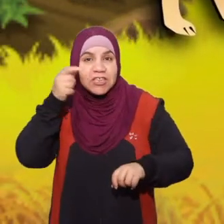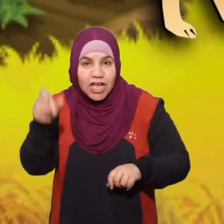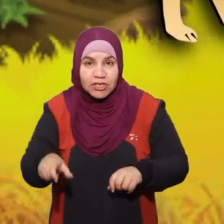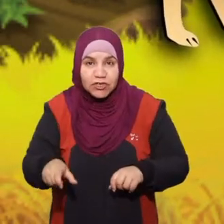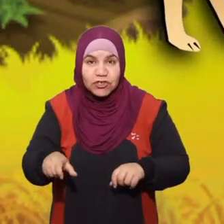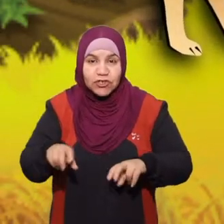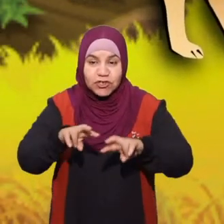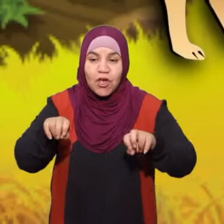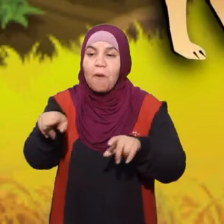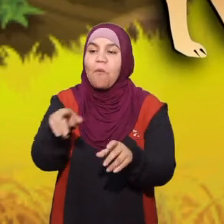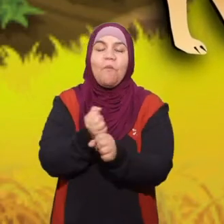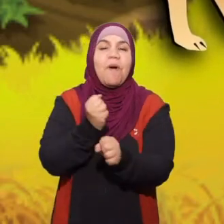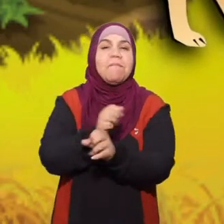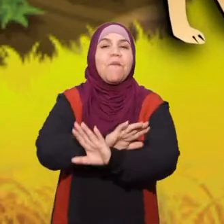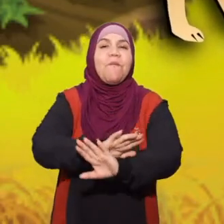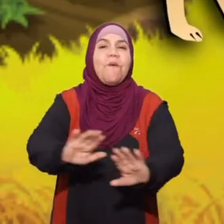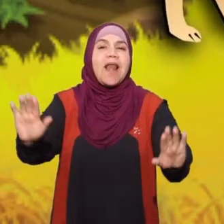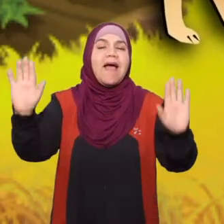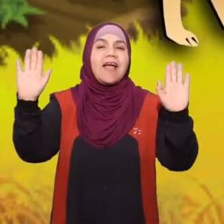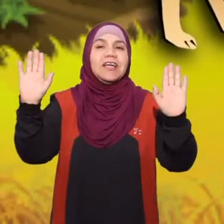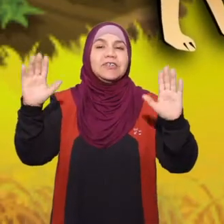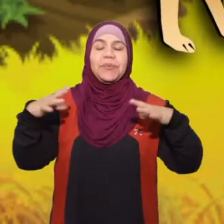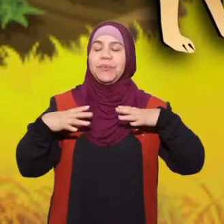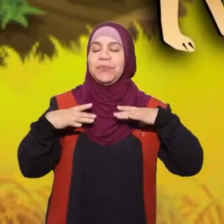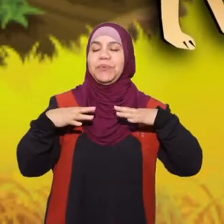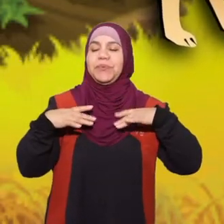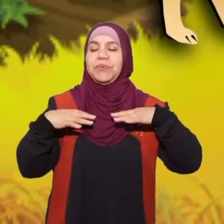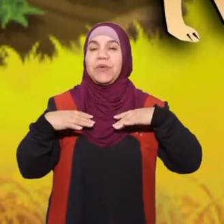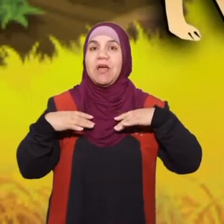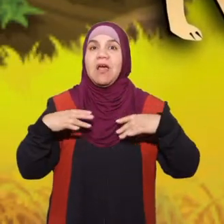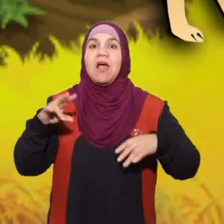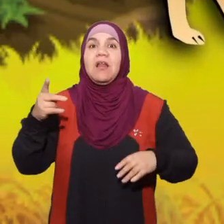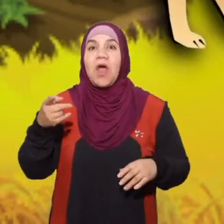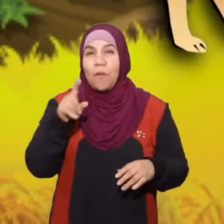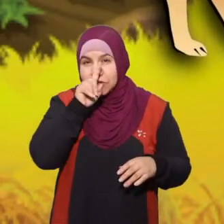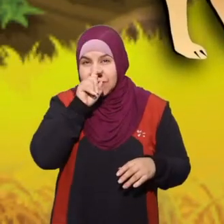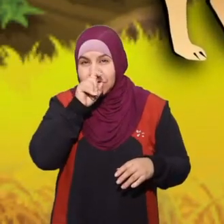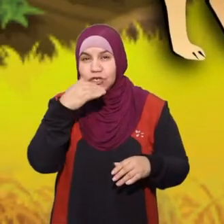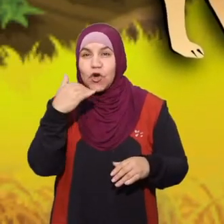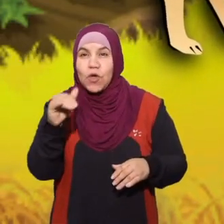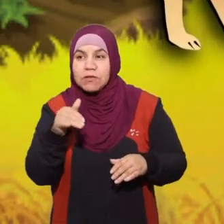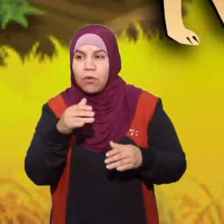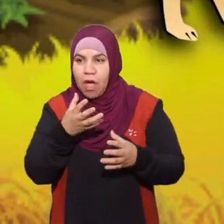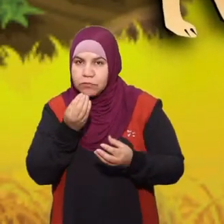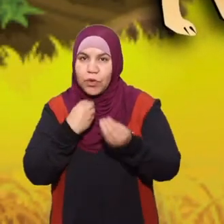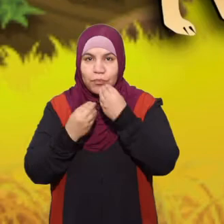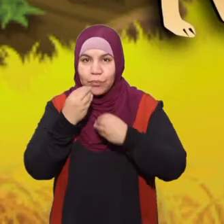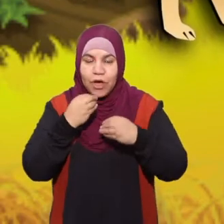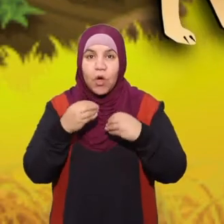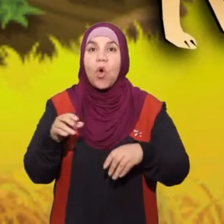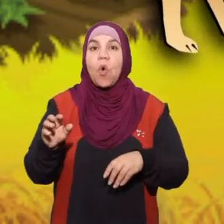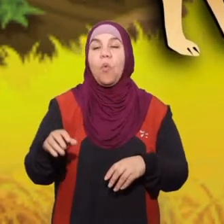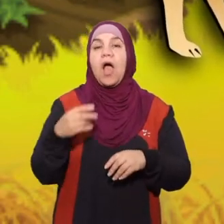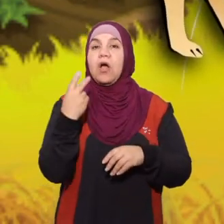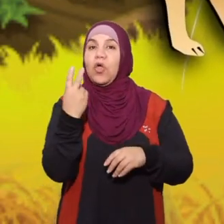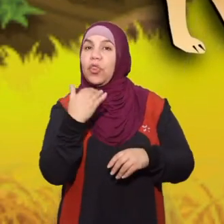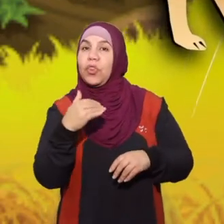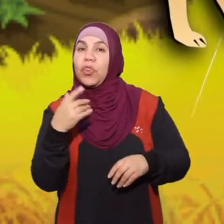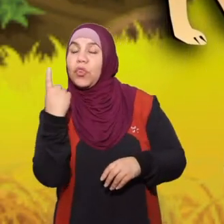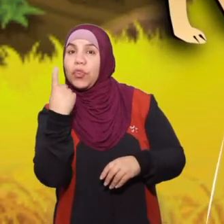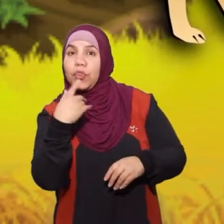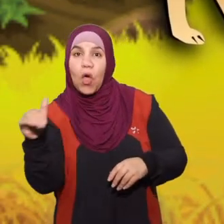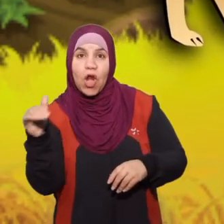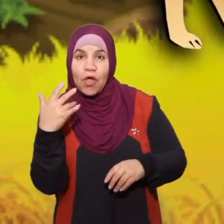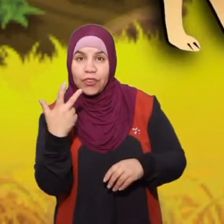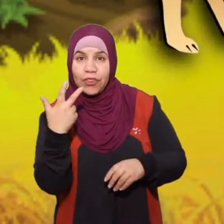يعمل شيئا. وإذا جاء المدير وعرف أن نصف الدجاجات قد راح وأن ثلث الأغنام قد قضي